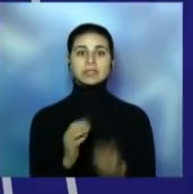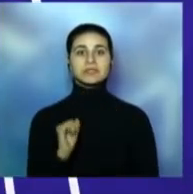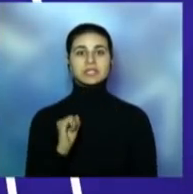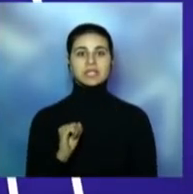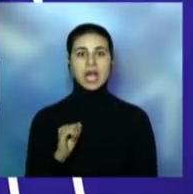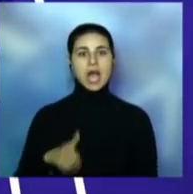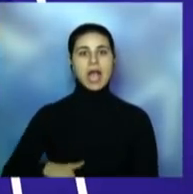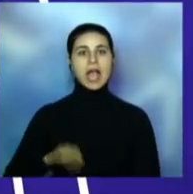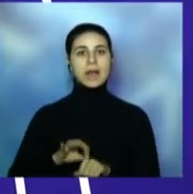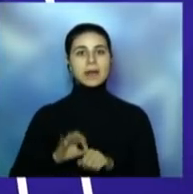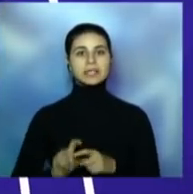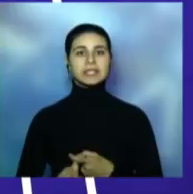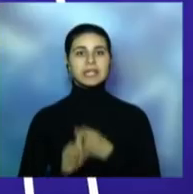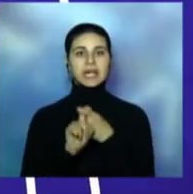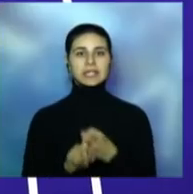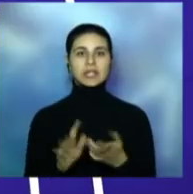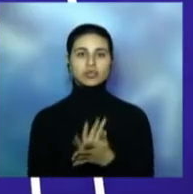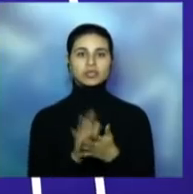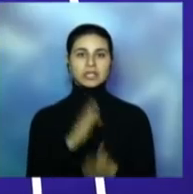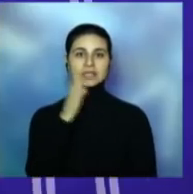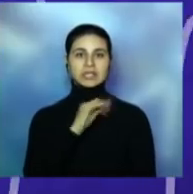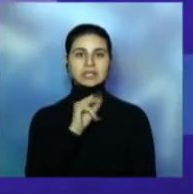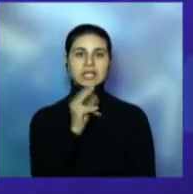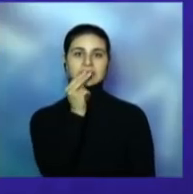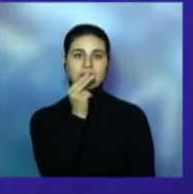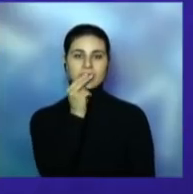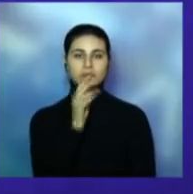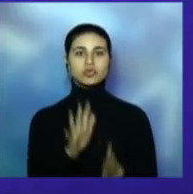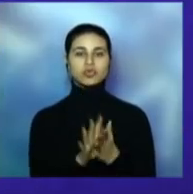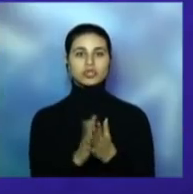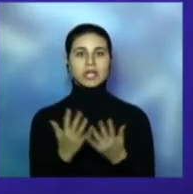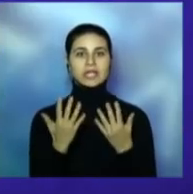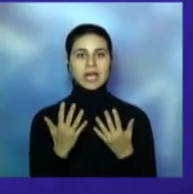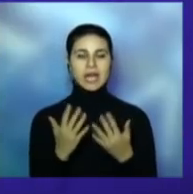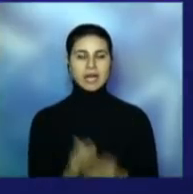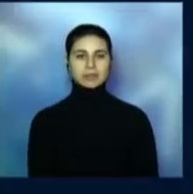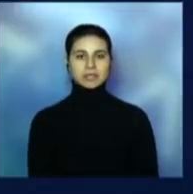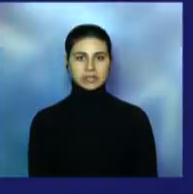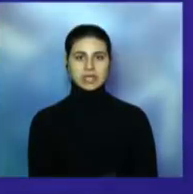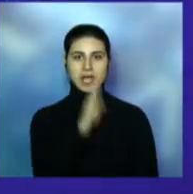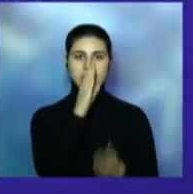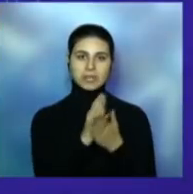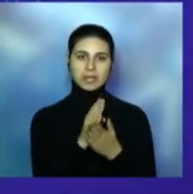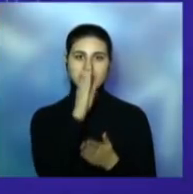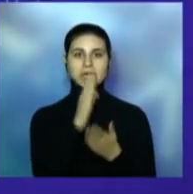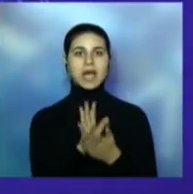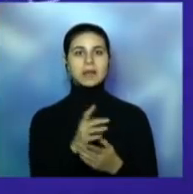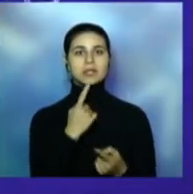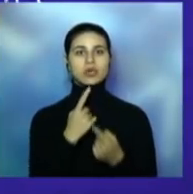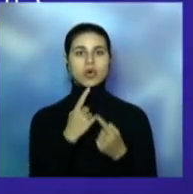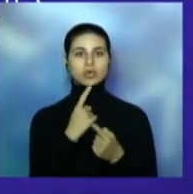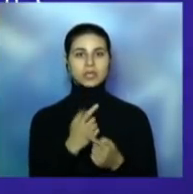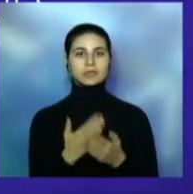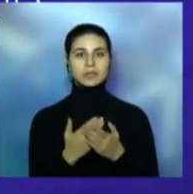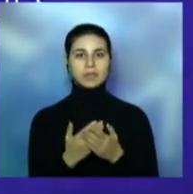გადაეცემა დაბინძურებული წყლით ან საკვებით. ჭუჭყიანი ხელებით. პირდაპირი და არაპირდაპირი კონტაქტით